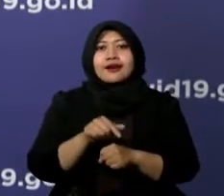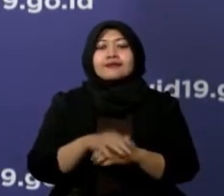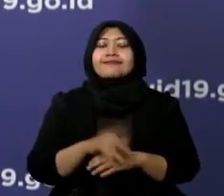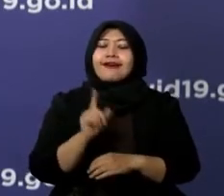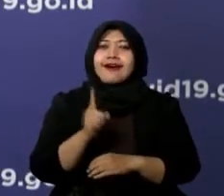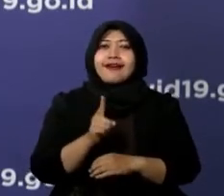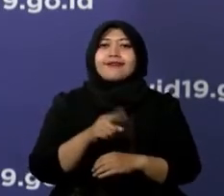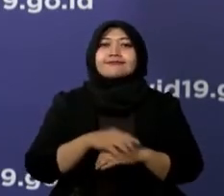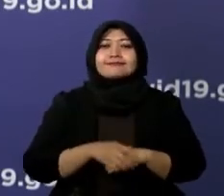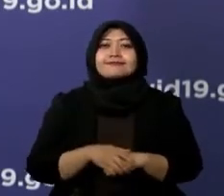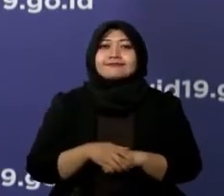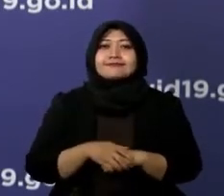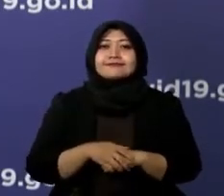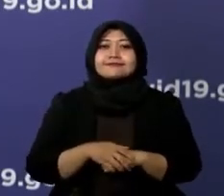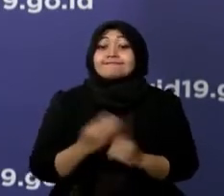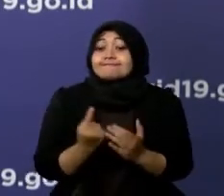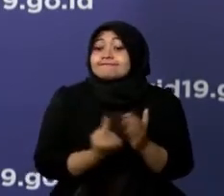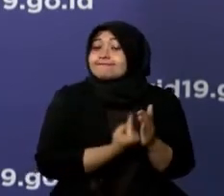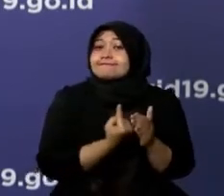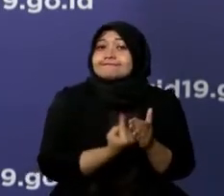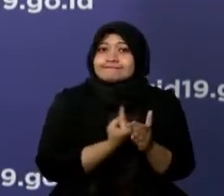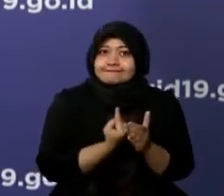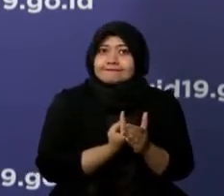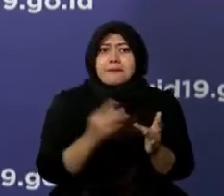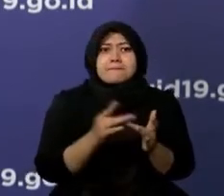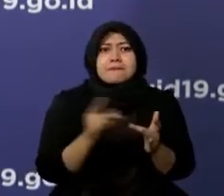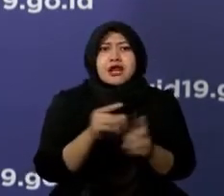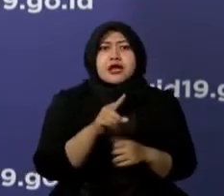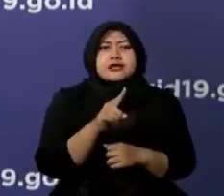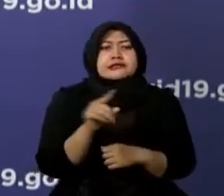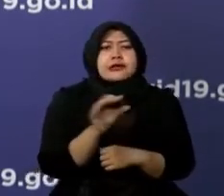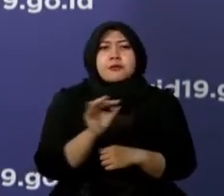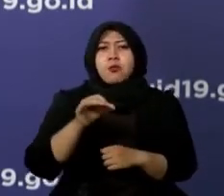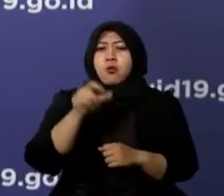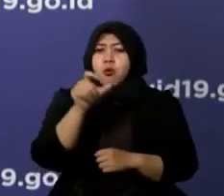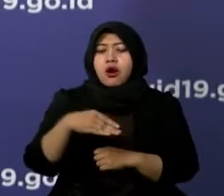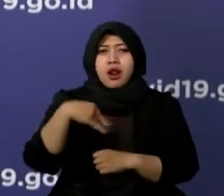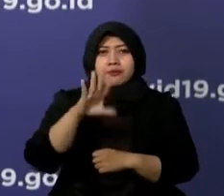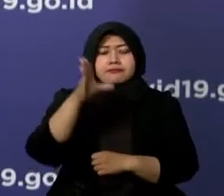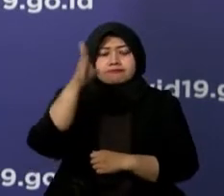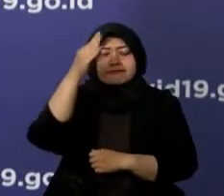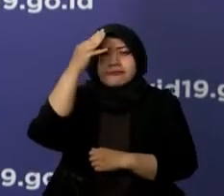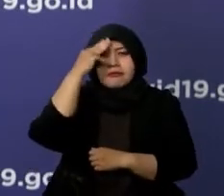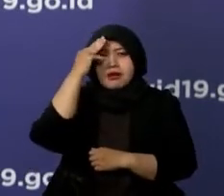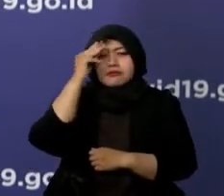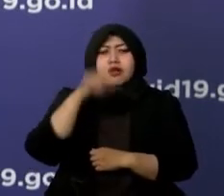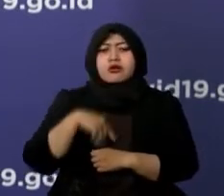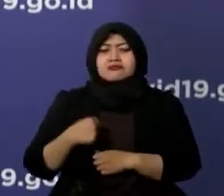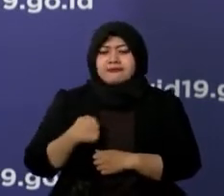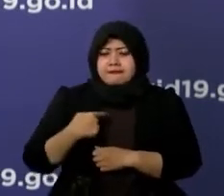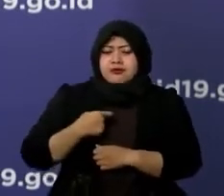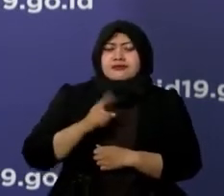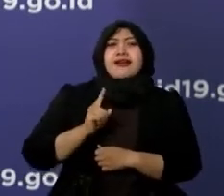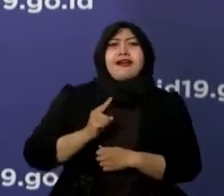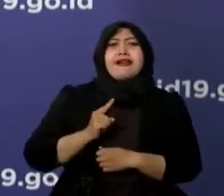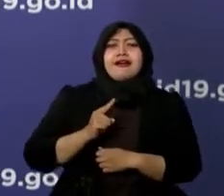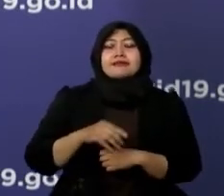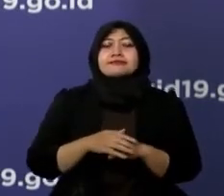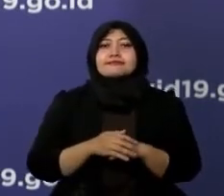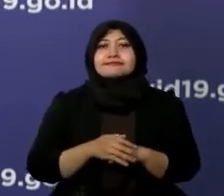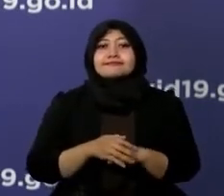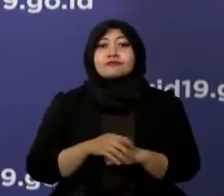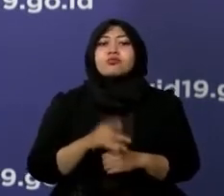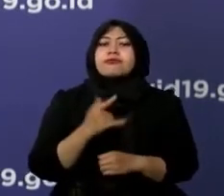tersedia. Isolasi mandiri sudah jadi pilihan ribuan orang yang sudah paham bahwa dirinya membawa virus,